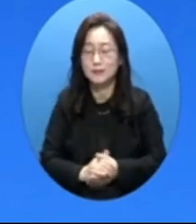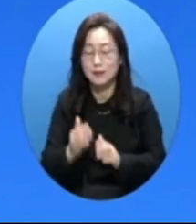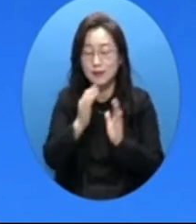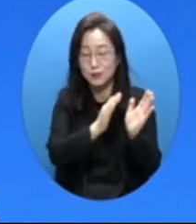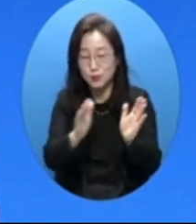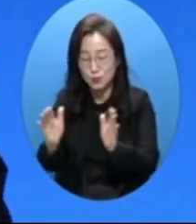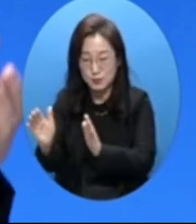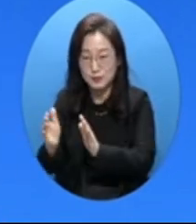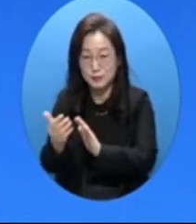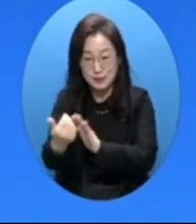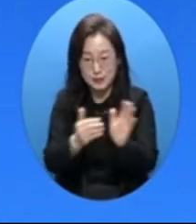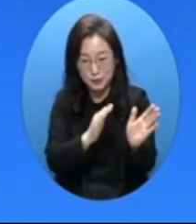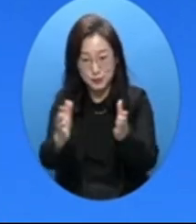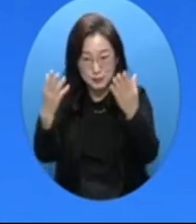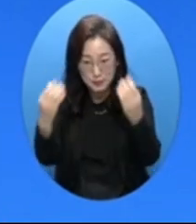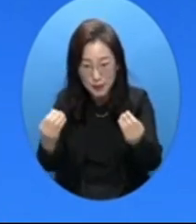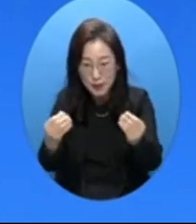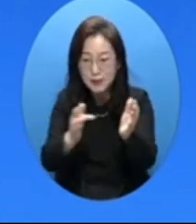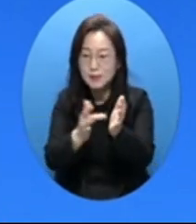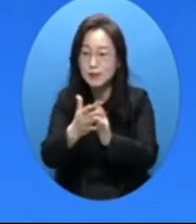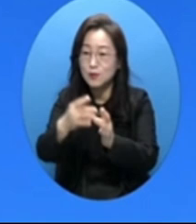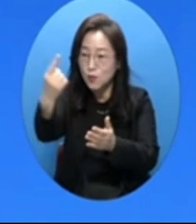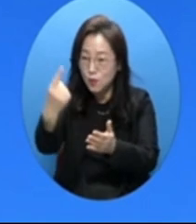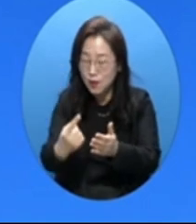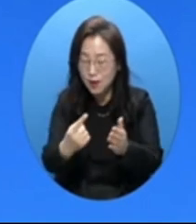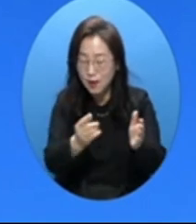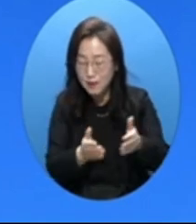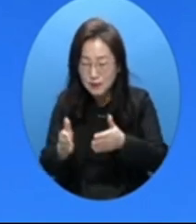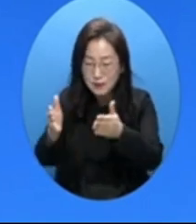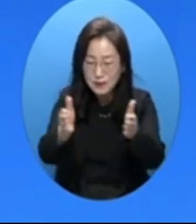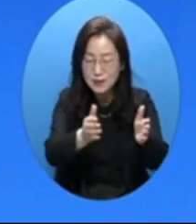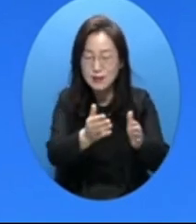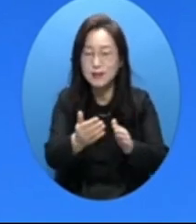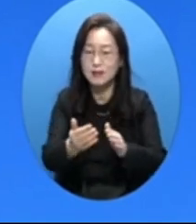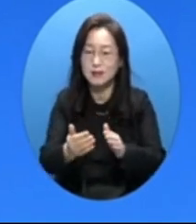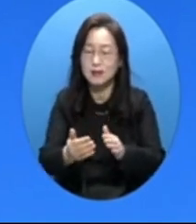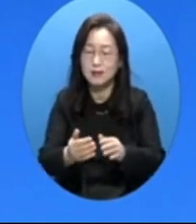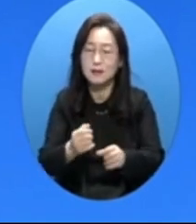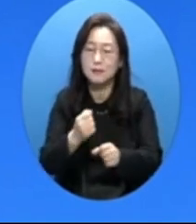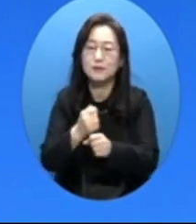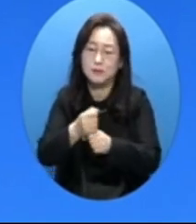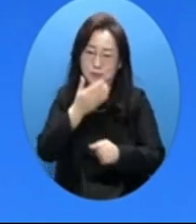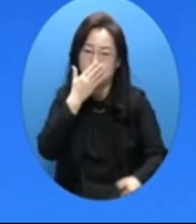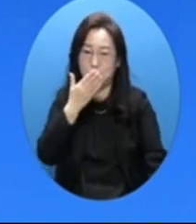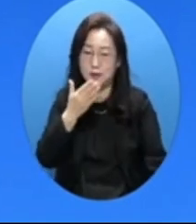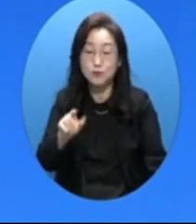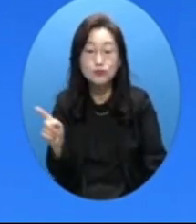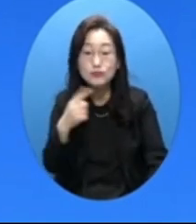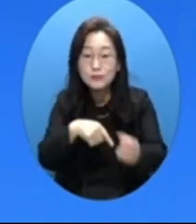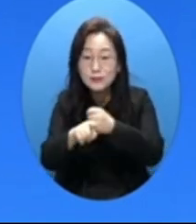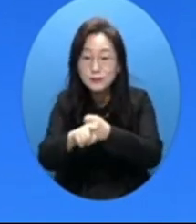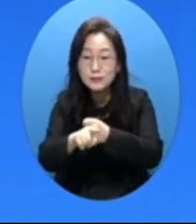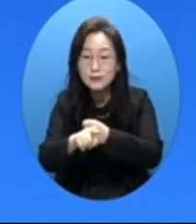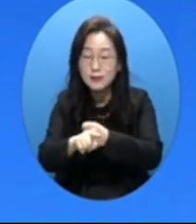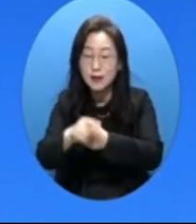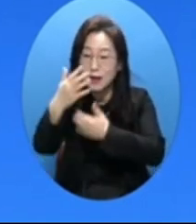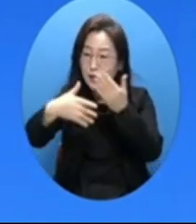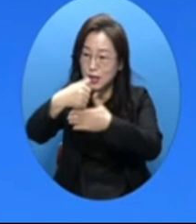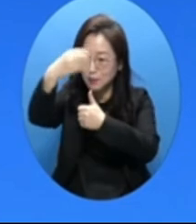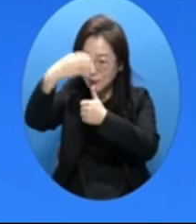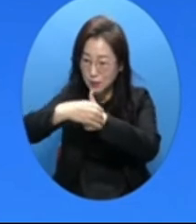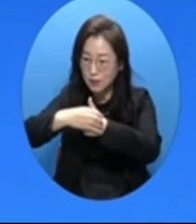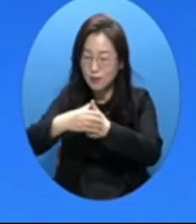되고 난 다음 우리는 주님 오셨기를 예비할 수가 있습니다 주님의 오시기를 예배한다는 것은 우리가 사명자로서 이제는 맡긴 사명을